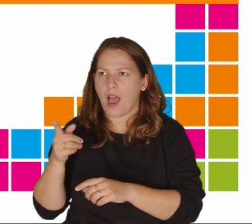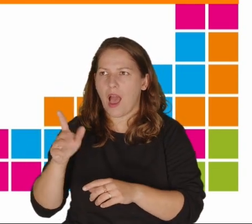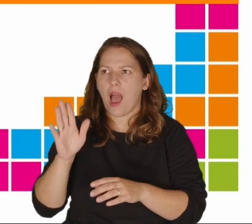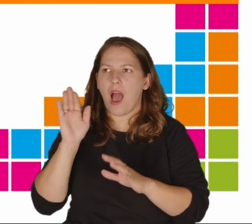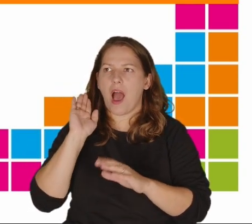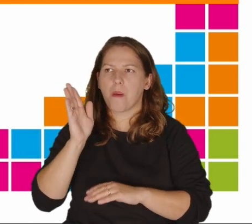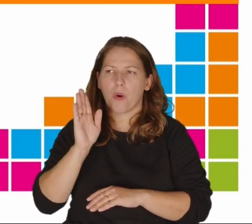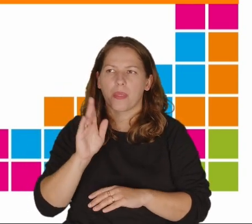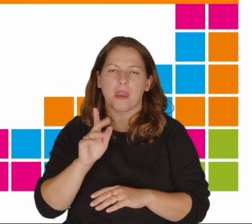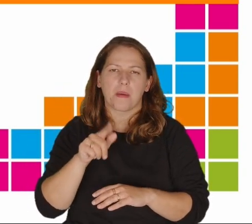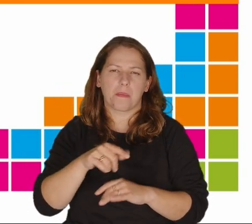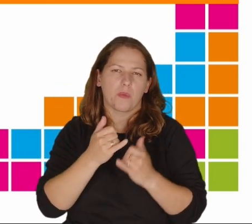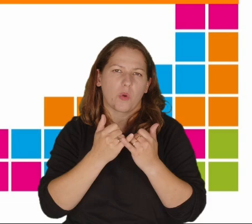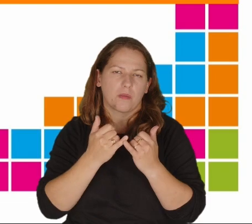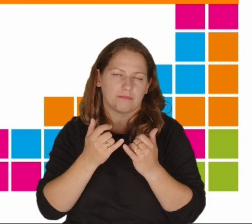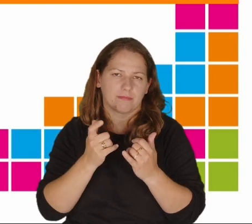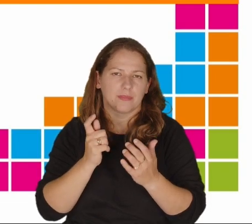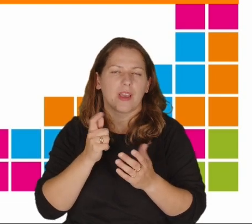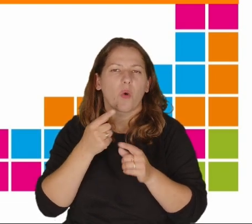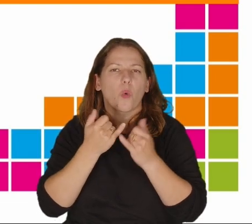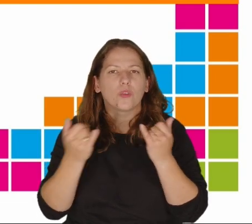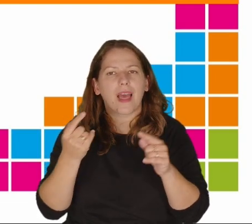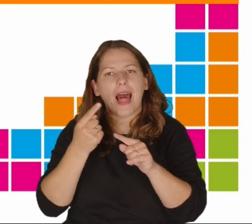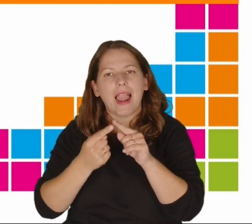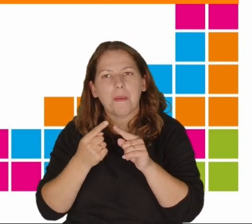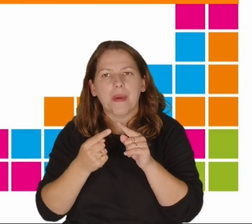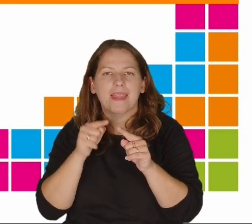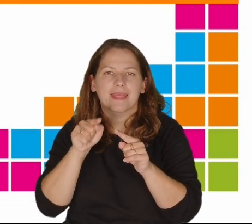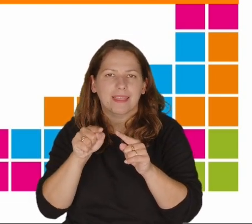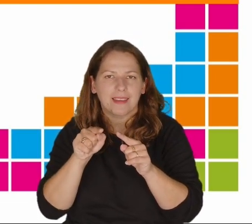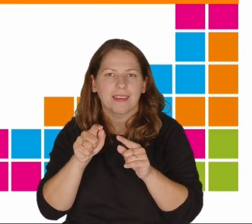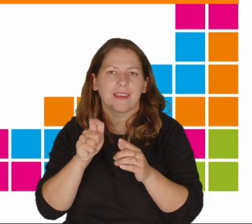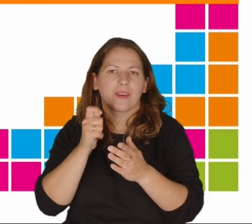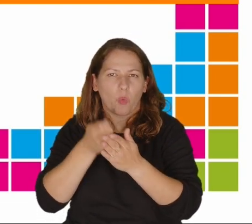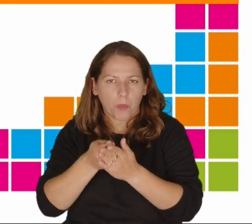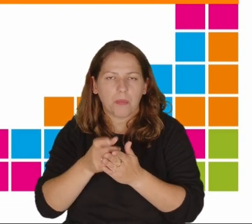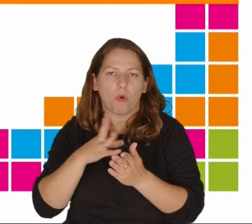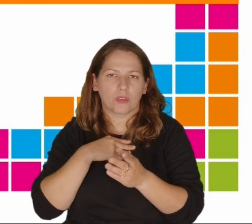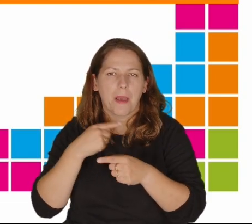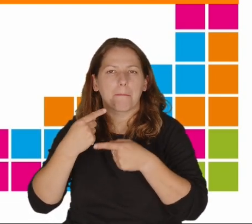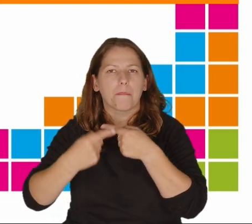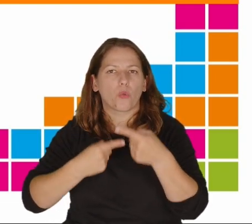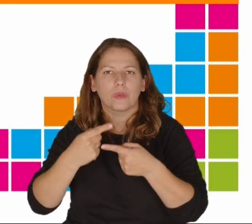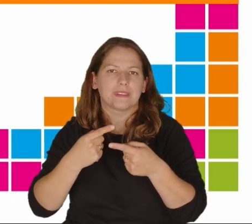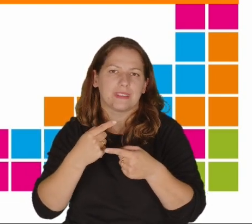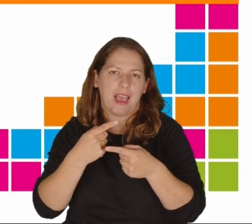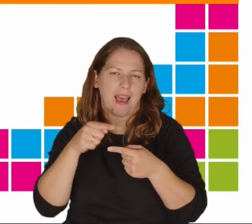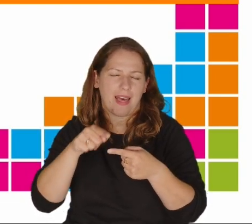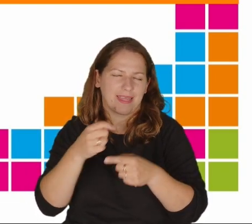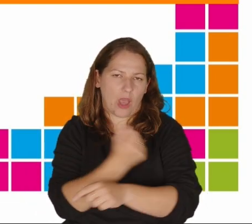zakupu internetowego, różnych elementów, których można użyć w produkcji narkotyków,